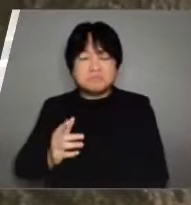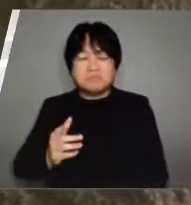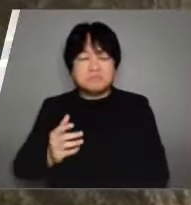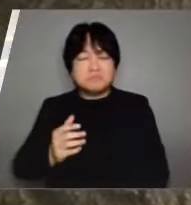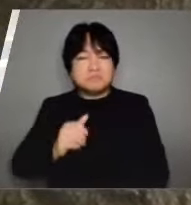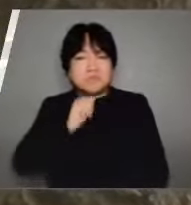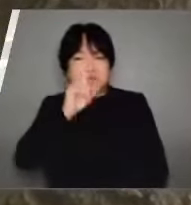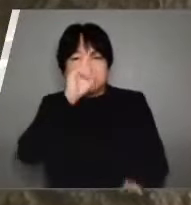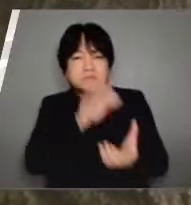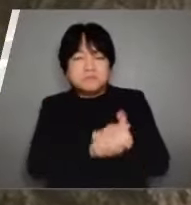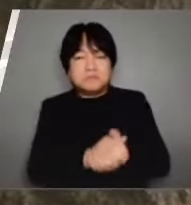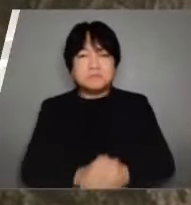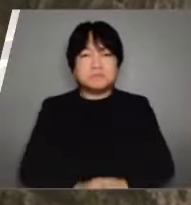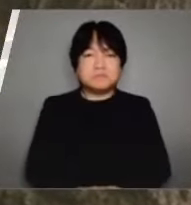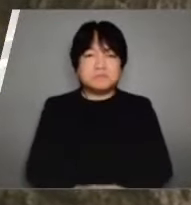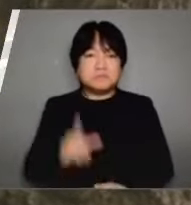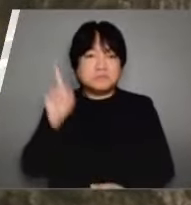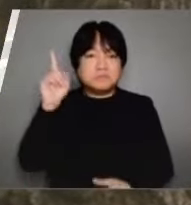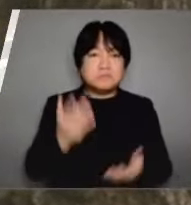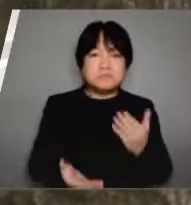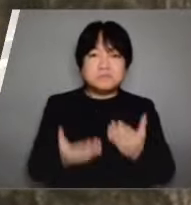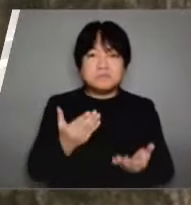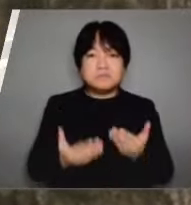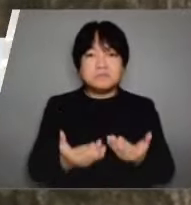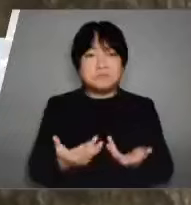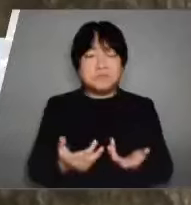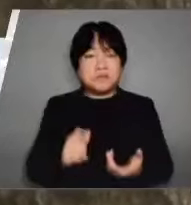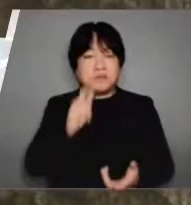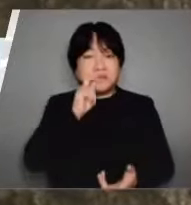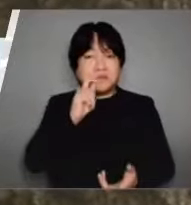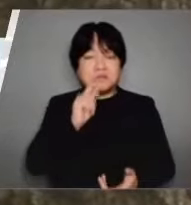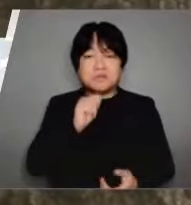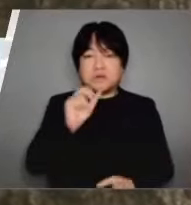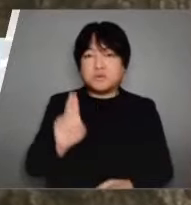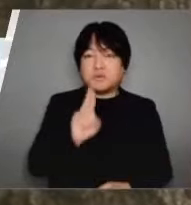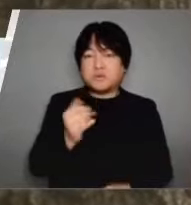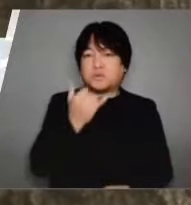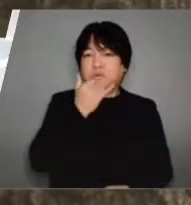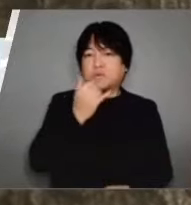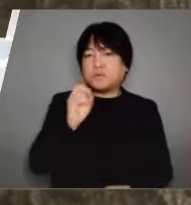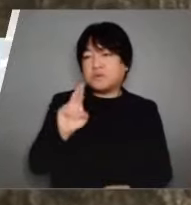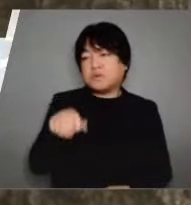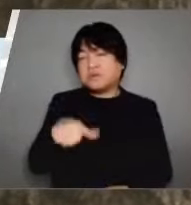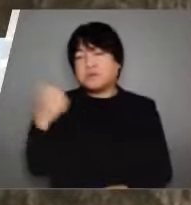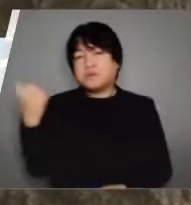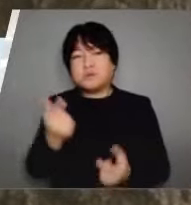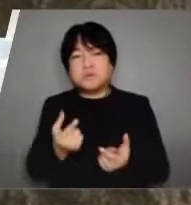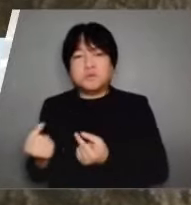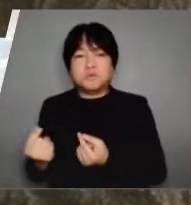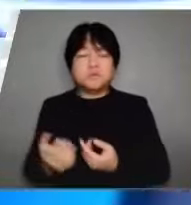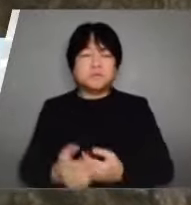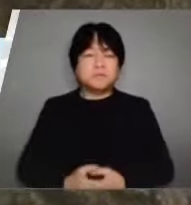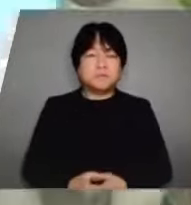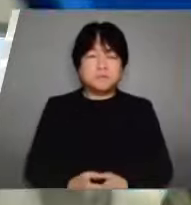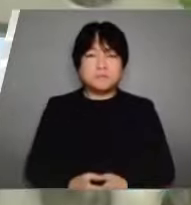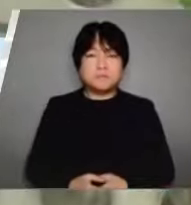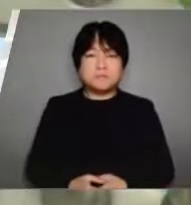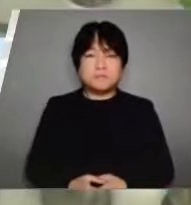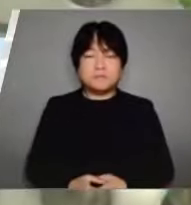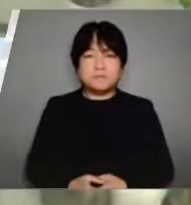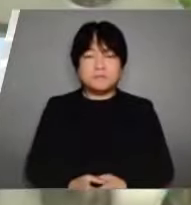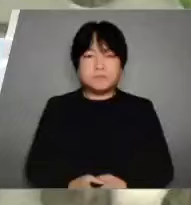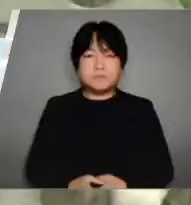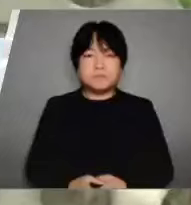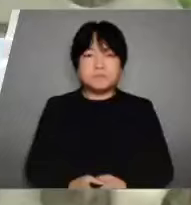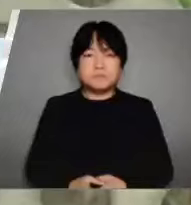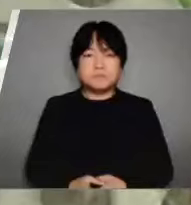may hindi niya lang po nagagamit ng tama or baka may iba po siyang ginagawa bukod po sa vape. Chinect ba